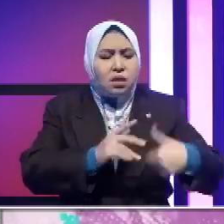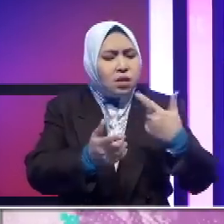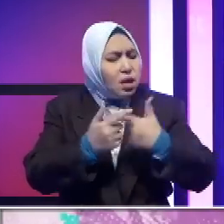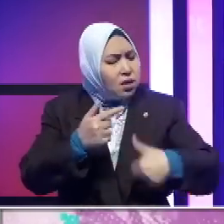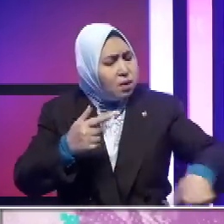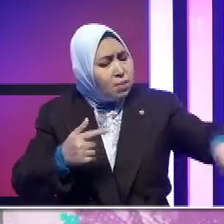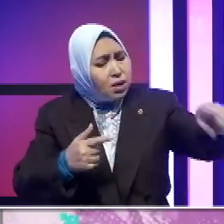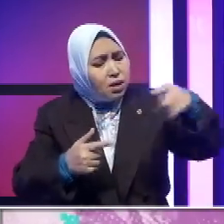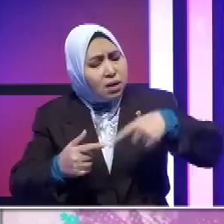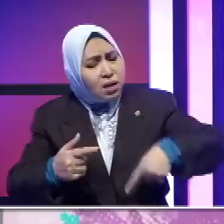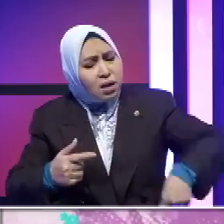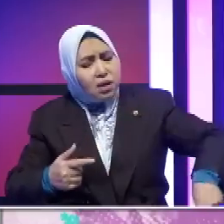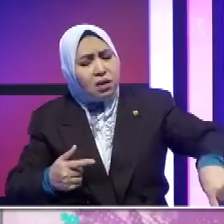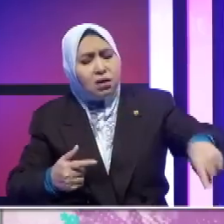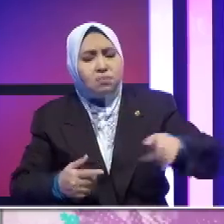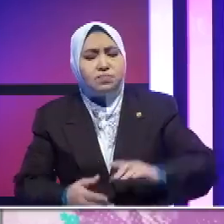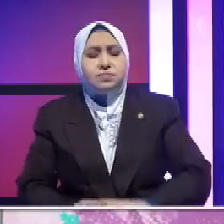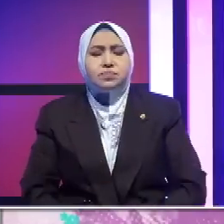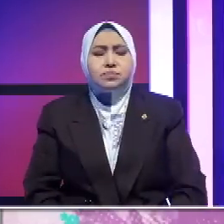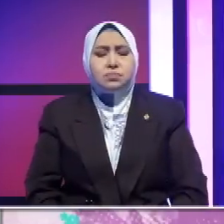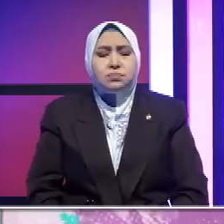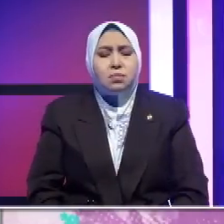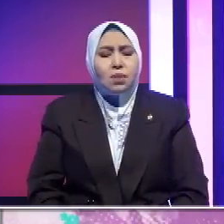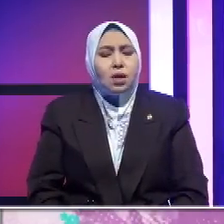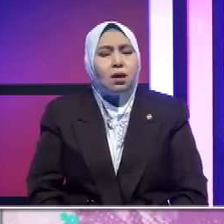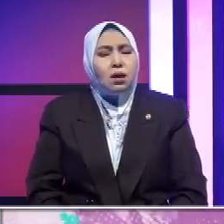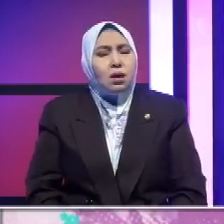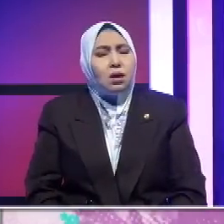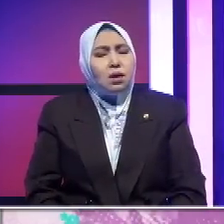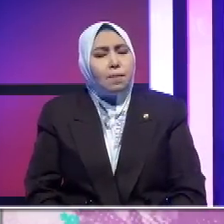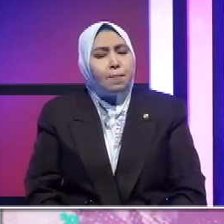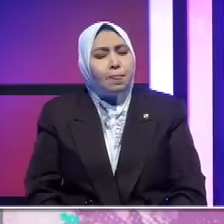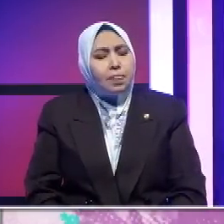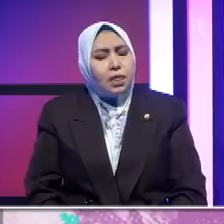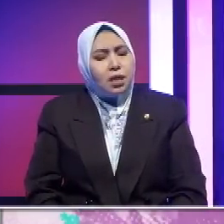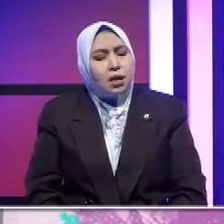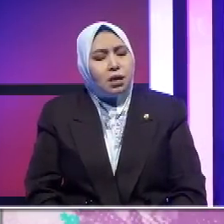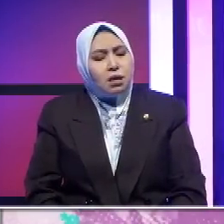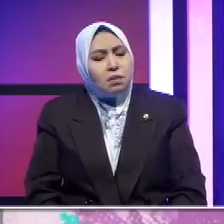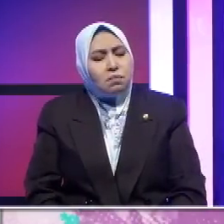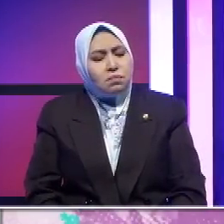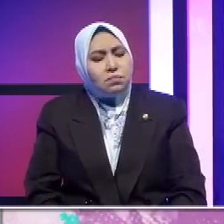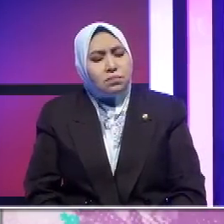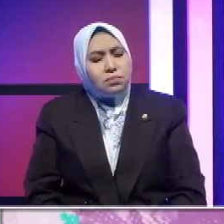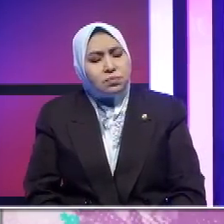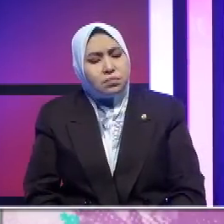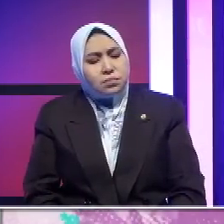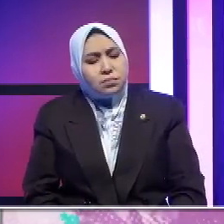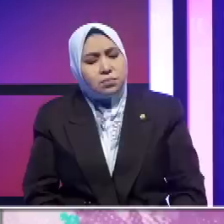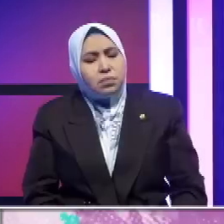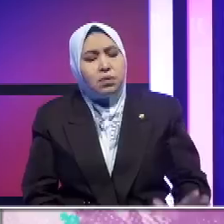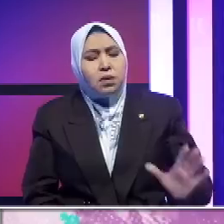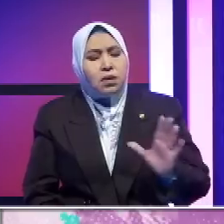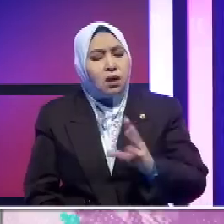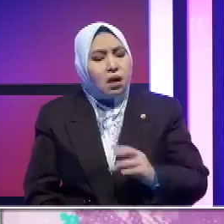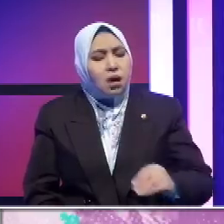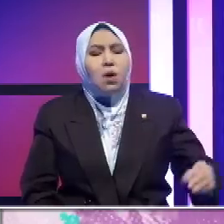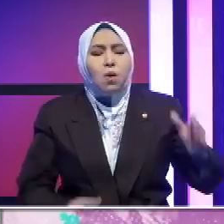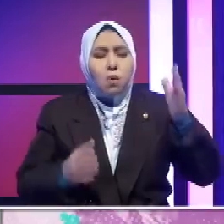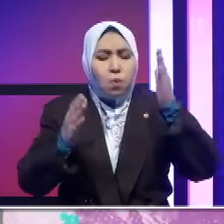بعدهم مثل